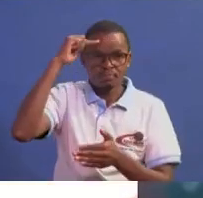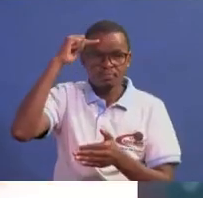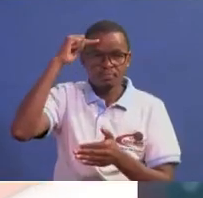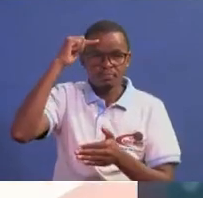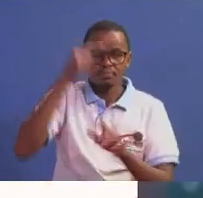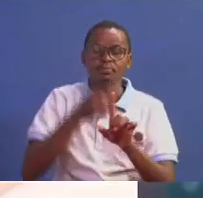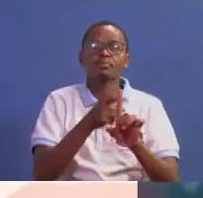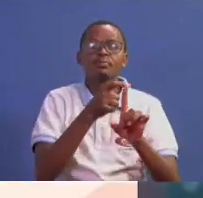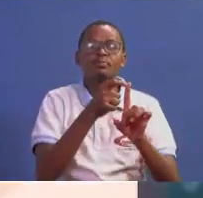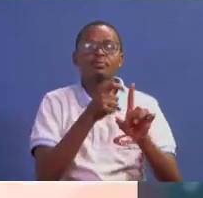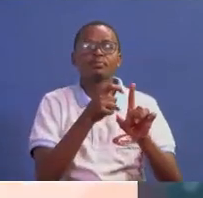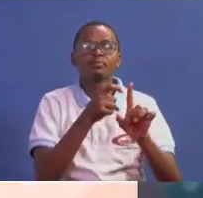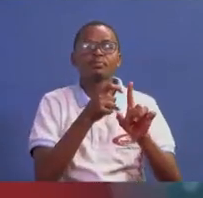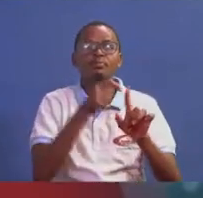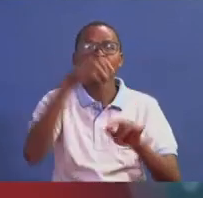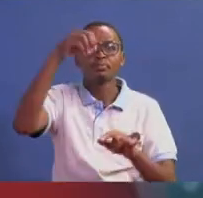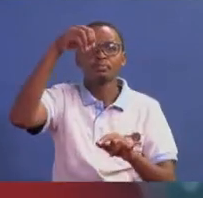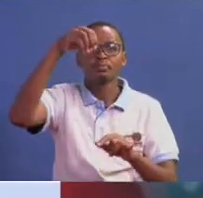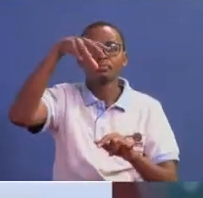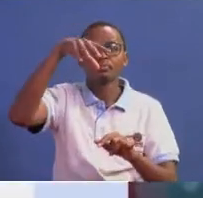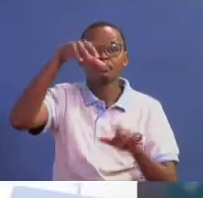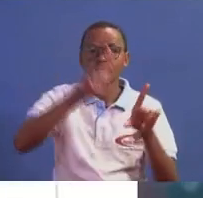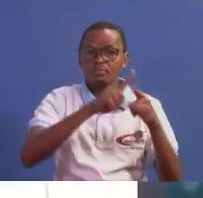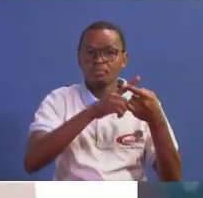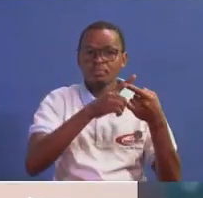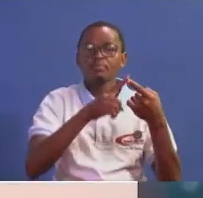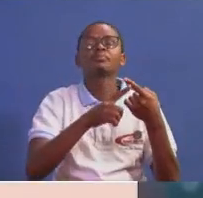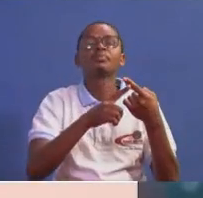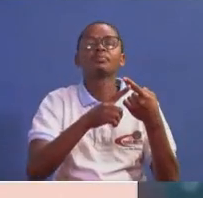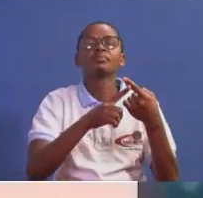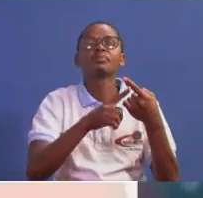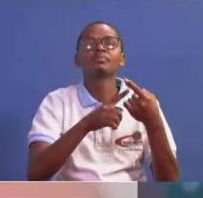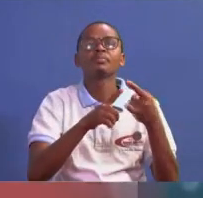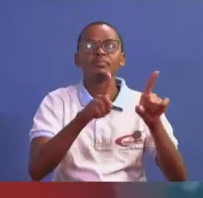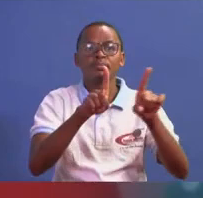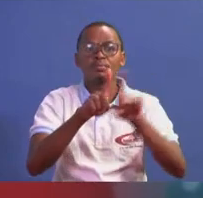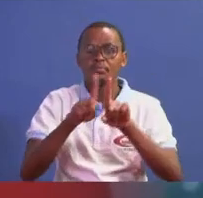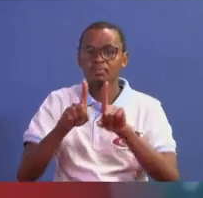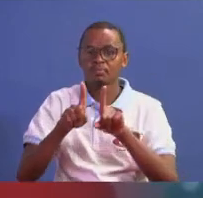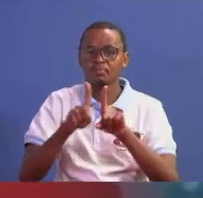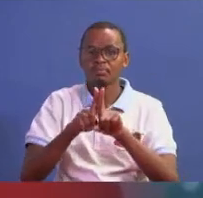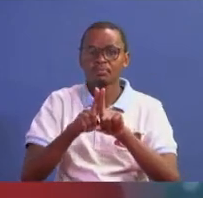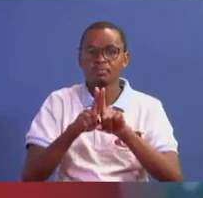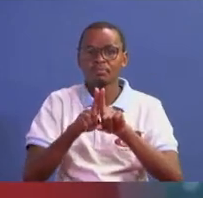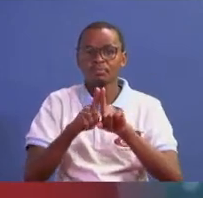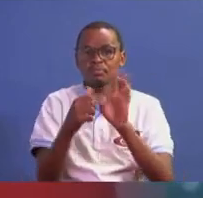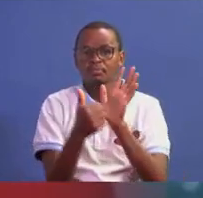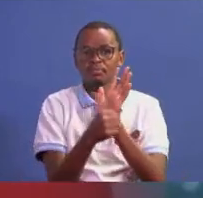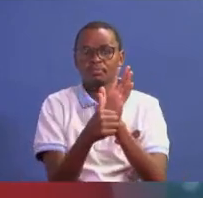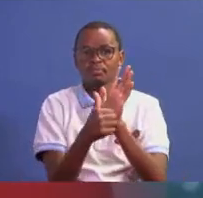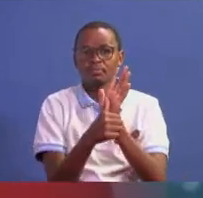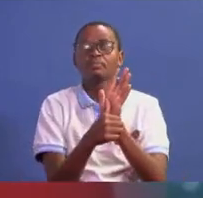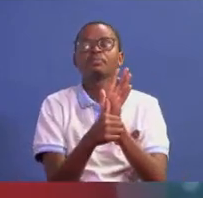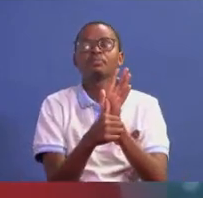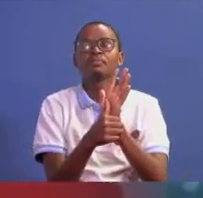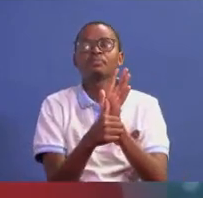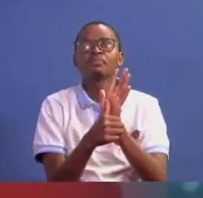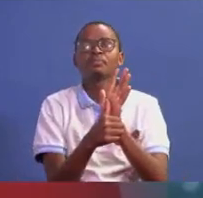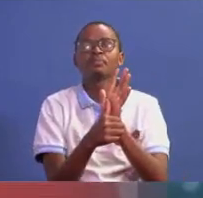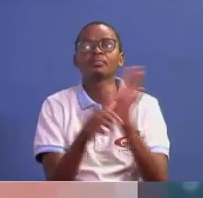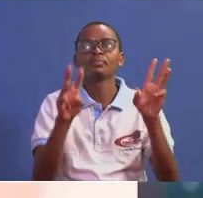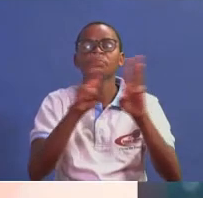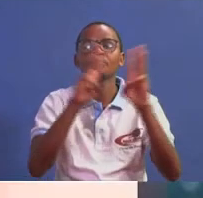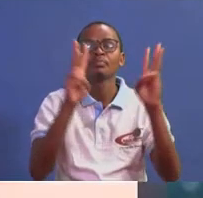sababu tumetoka kwa pia kiangazi, lakini kuna pia majanga